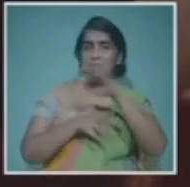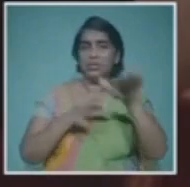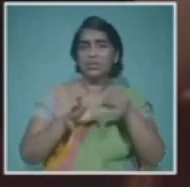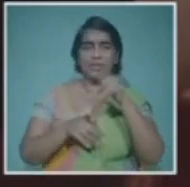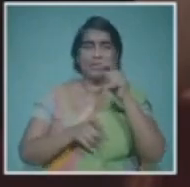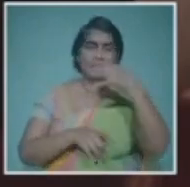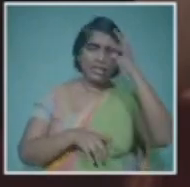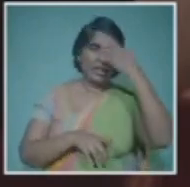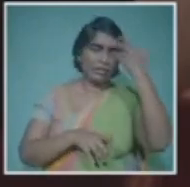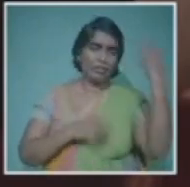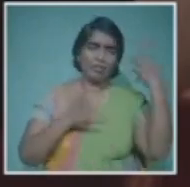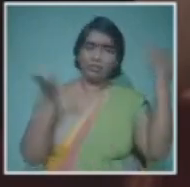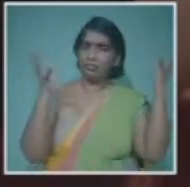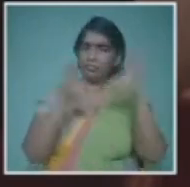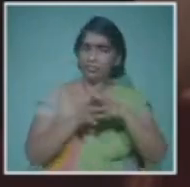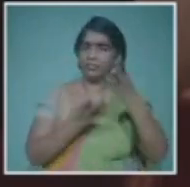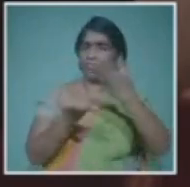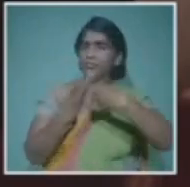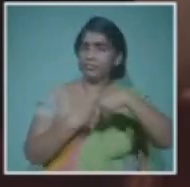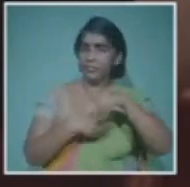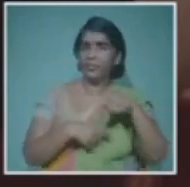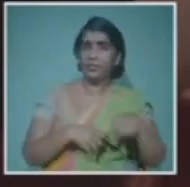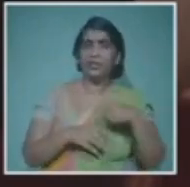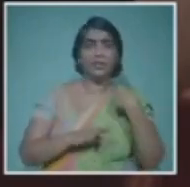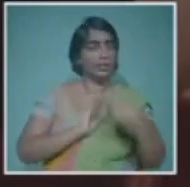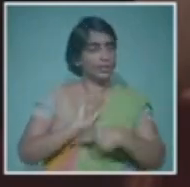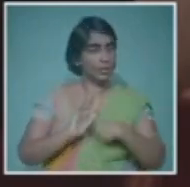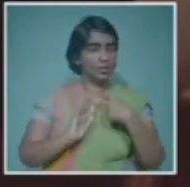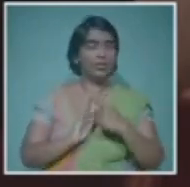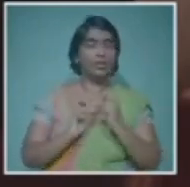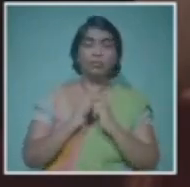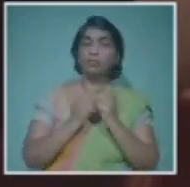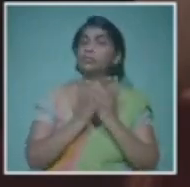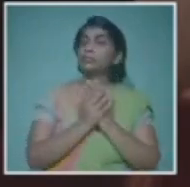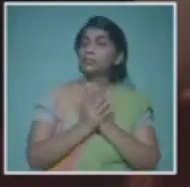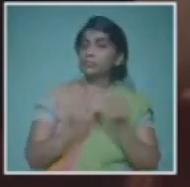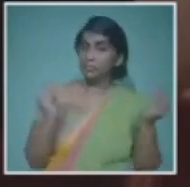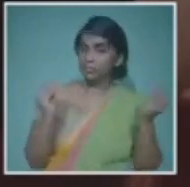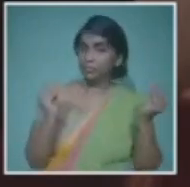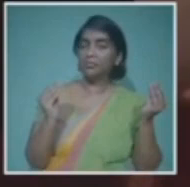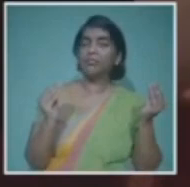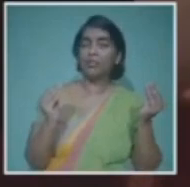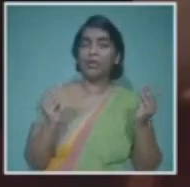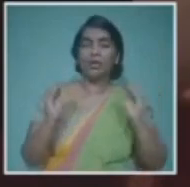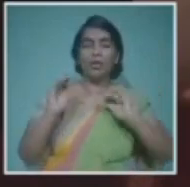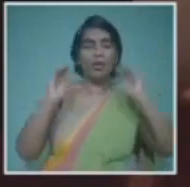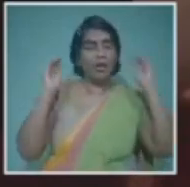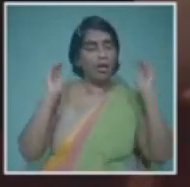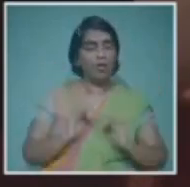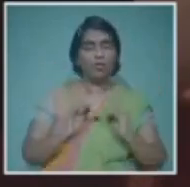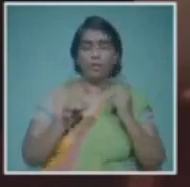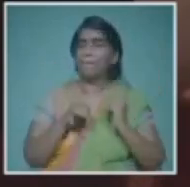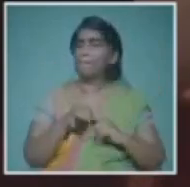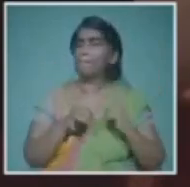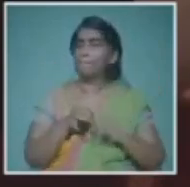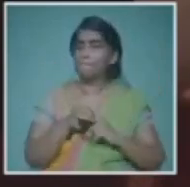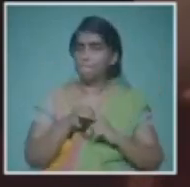සමාජයක සංයුක්තිය යුතු මේ ශ්‍රී ලංකාවේ විසඳිය යුතු අවම ප්‍රශ්නය